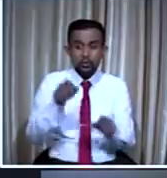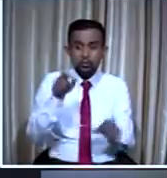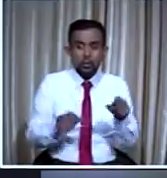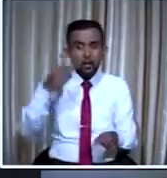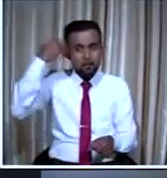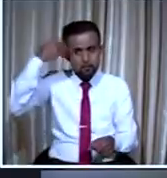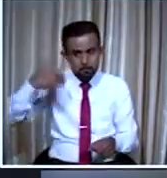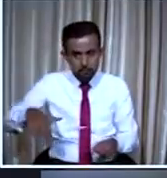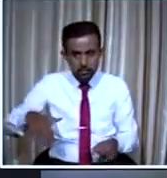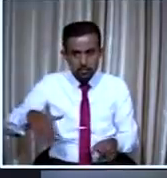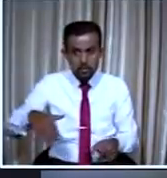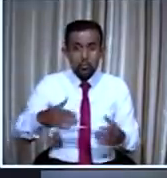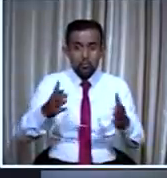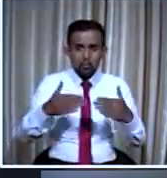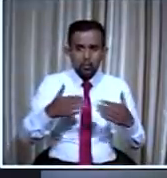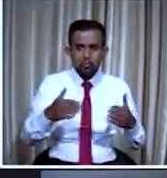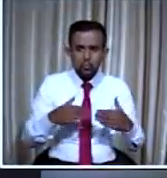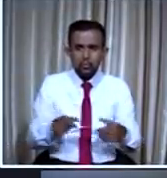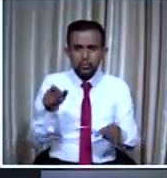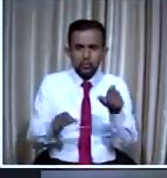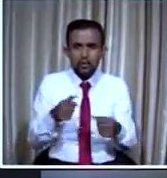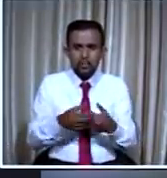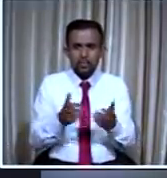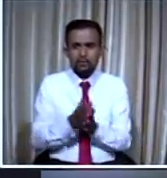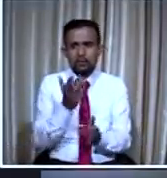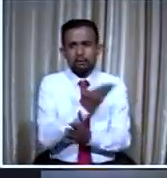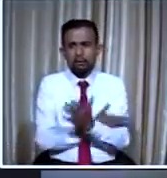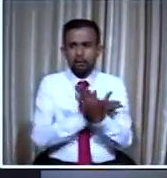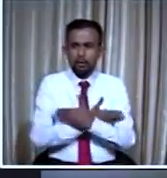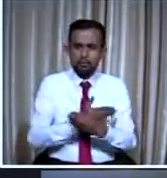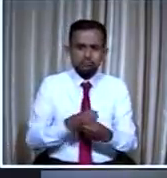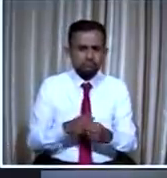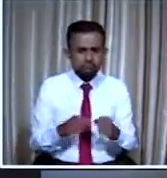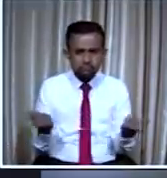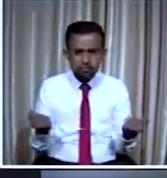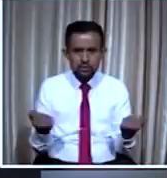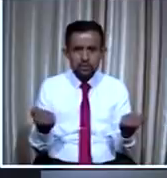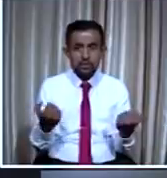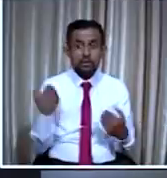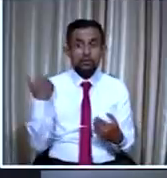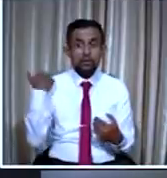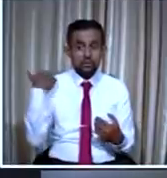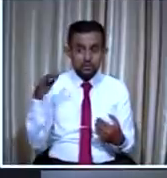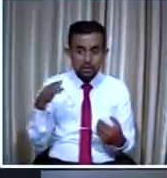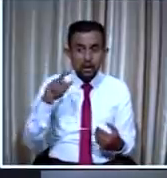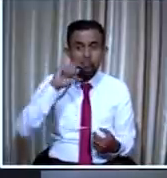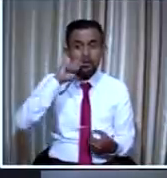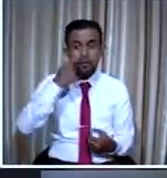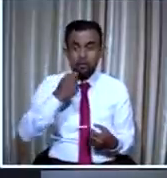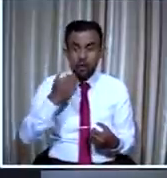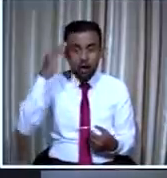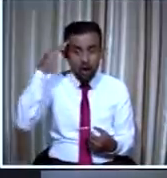මිය ගියා තවත් බොහෝ දෙනෙක් තමන්ගේ අතපය අහිමිව තමන්ගේ සහෝදරයා තමන්ගේ පියා